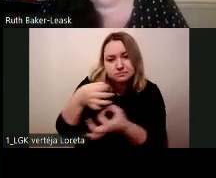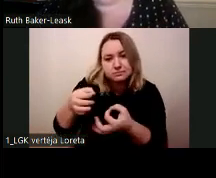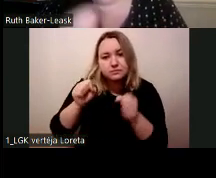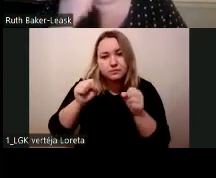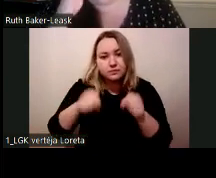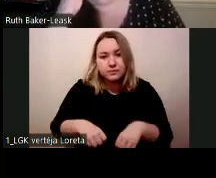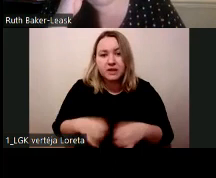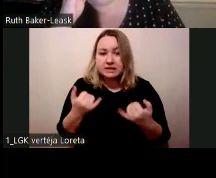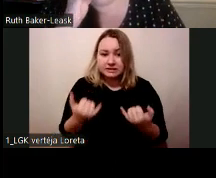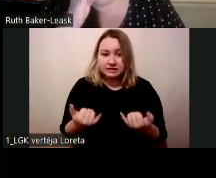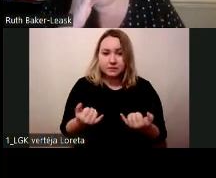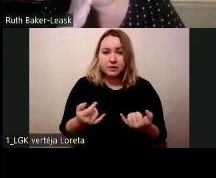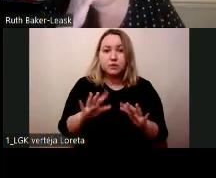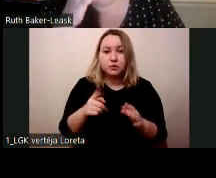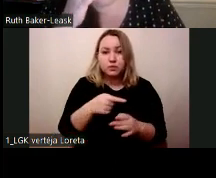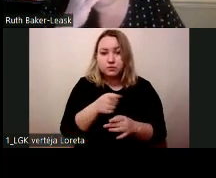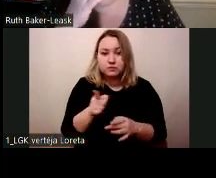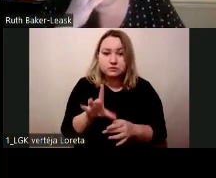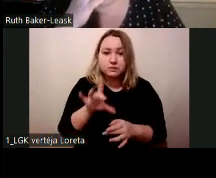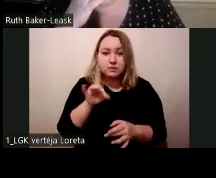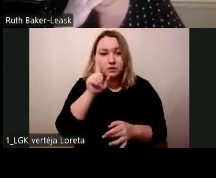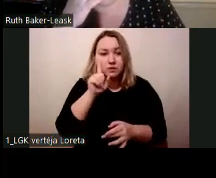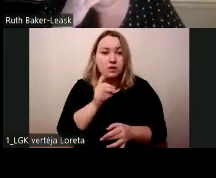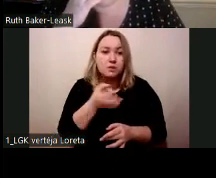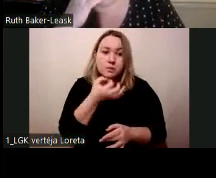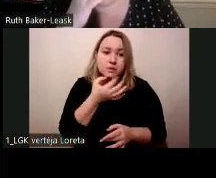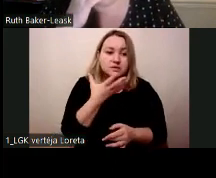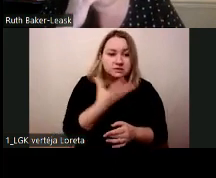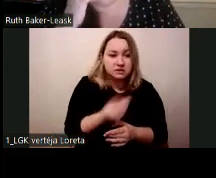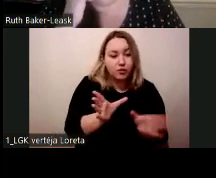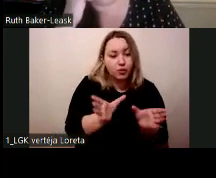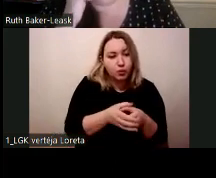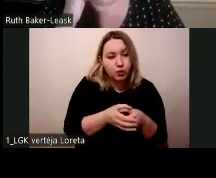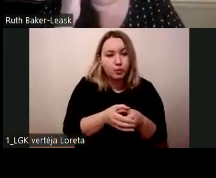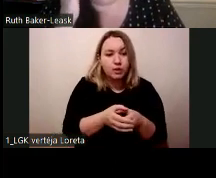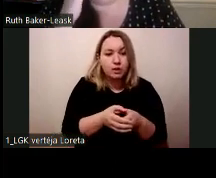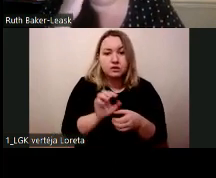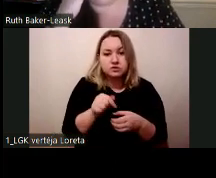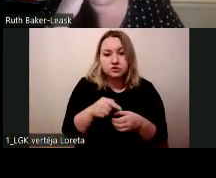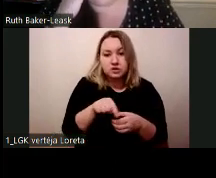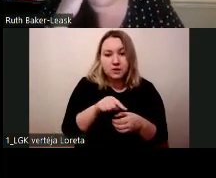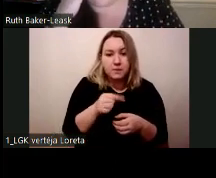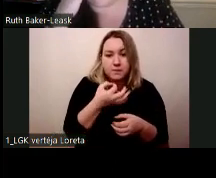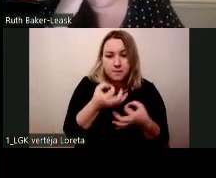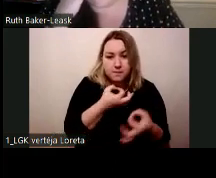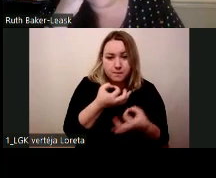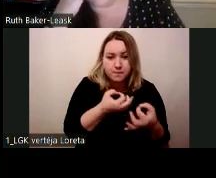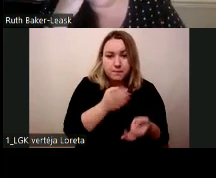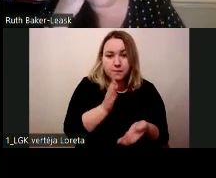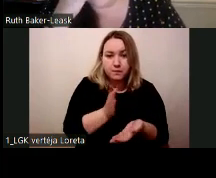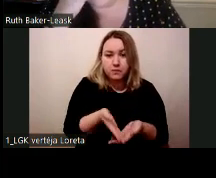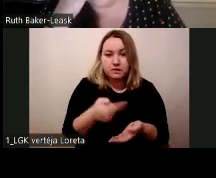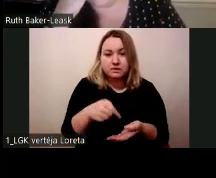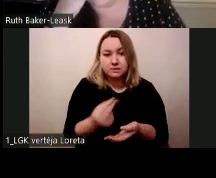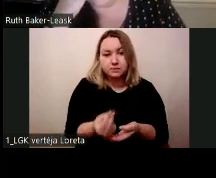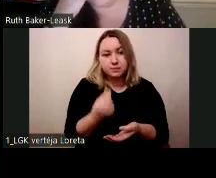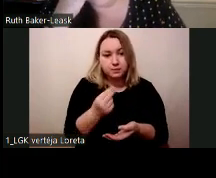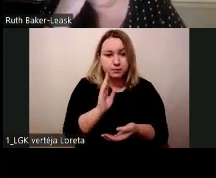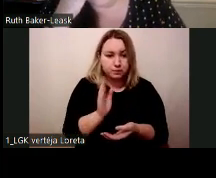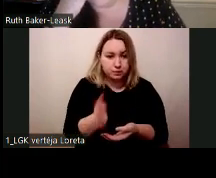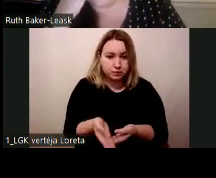kartą, jeigu jūs pasirinksite ką nors iš savo grupės pasisakyti už jūs visus, informuokite. Taigi, kai